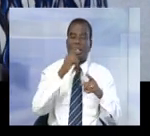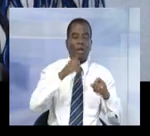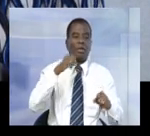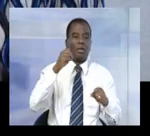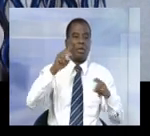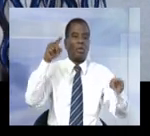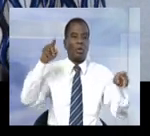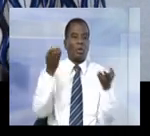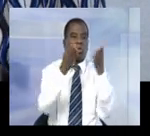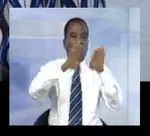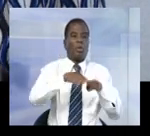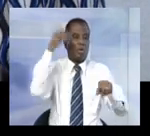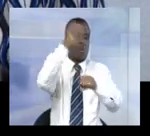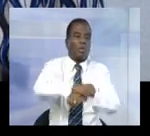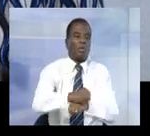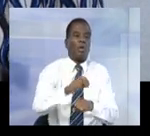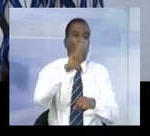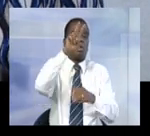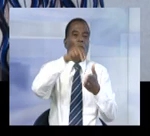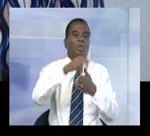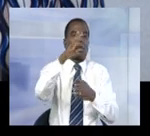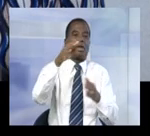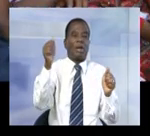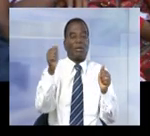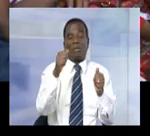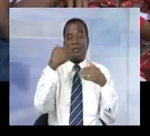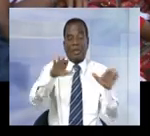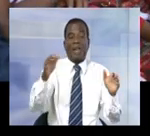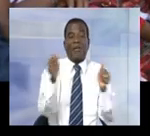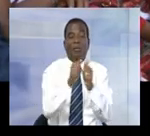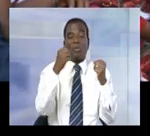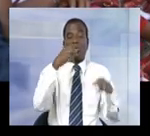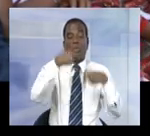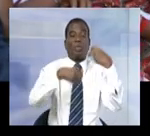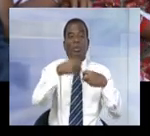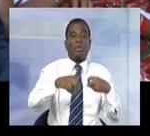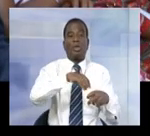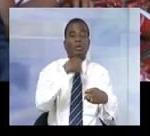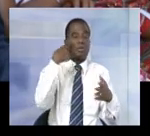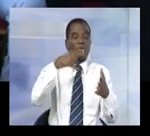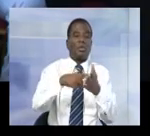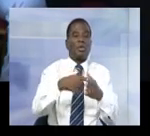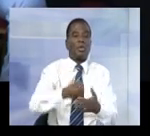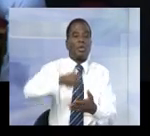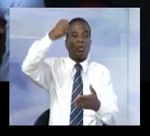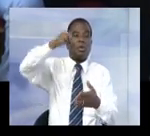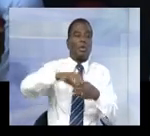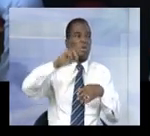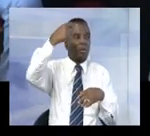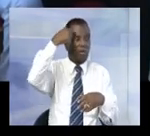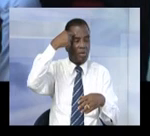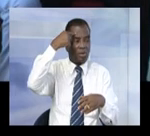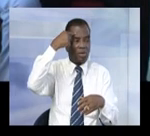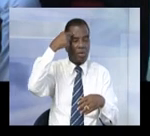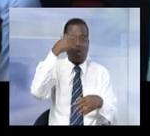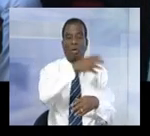gagnés. 2014 s'est écoulé avec son lot de chantiers achevés. Je mentionnerai la subvention de l'État à l'impression des journaux